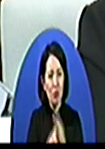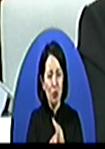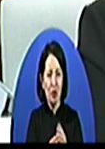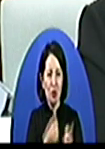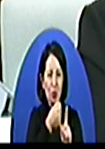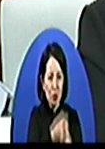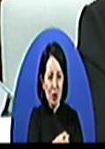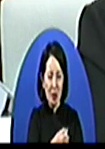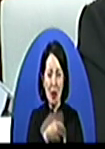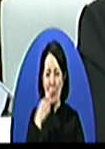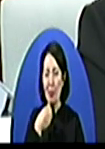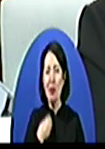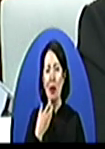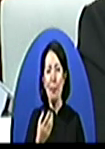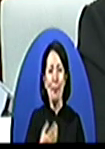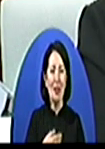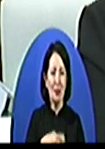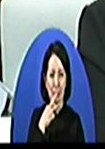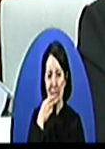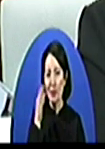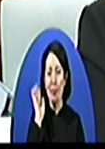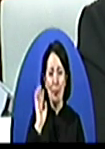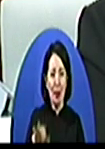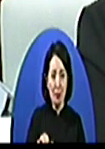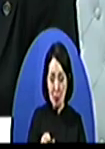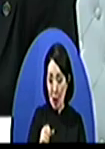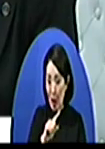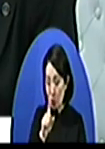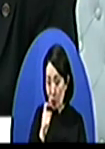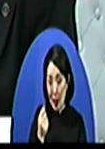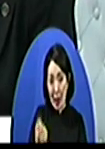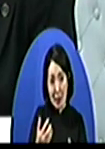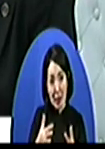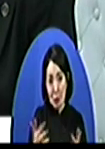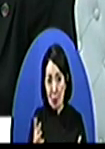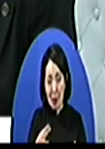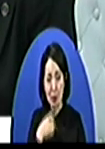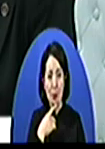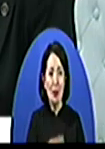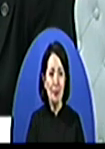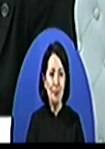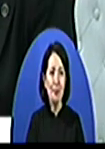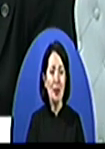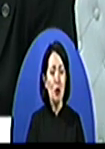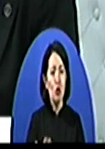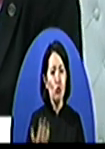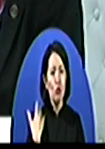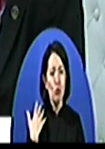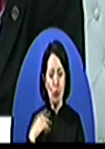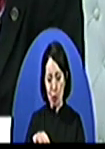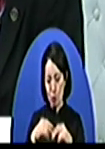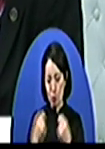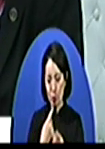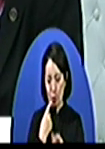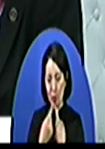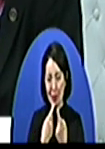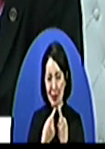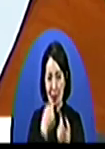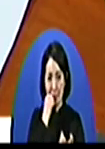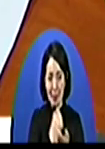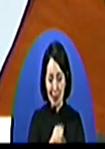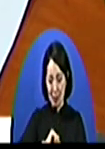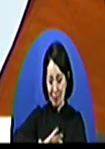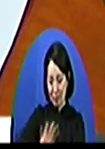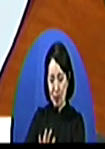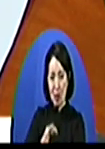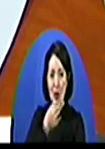байх асуудал бас газар авч ийнү гэдэг ийм зүйл байгаа. Саяхан чуулганы уралдаанаар хилэлцэн баталсан цар тахлаас урьдчилан